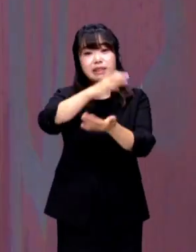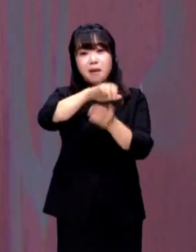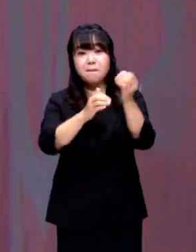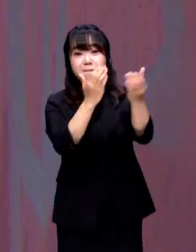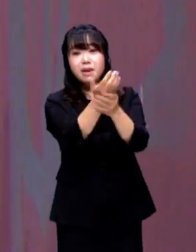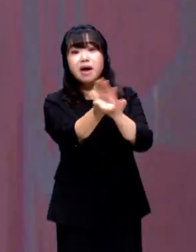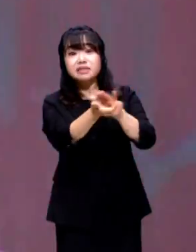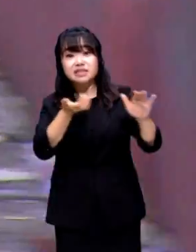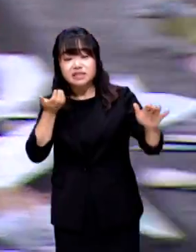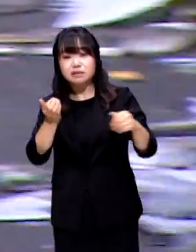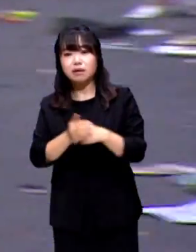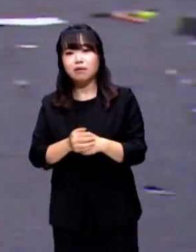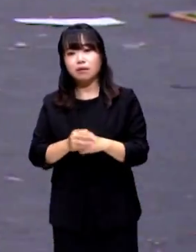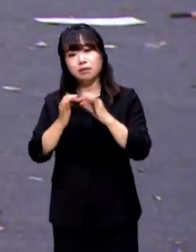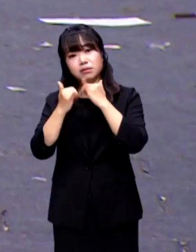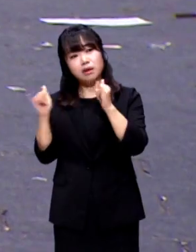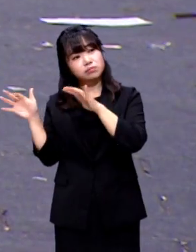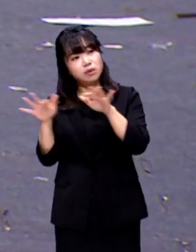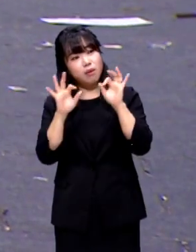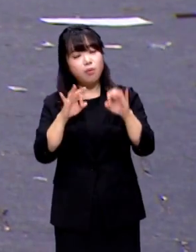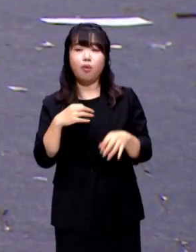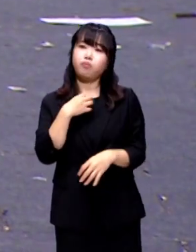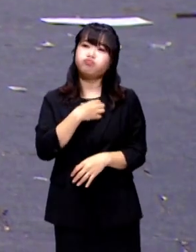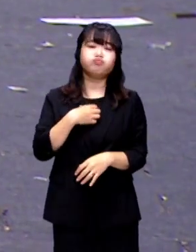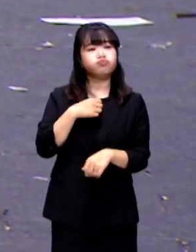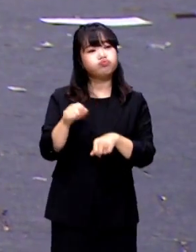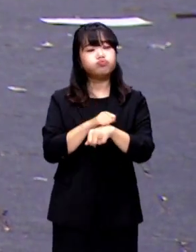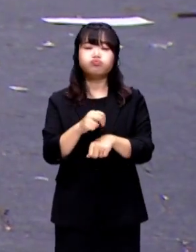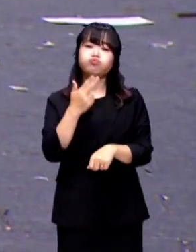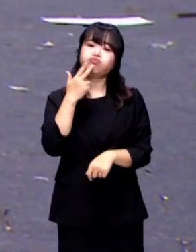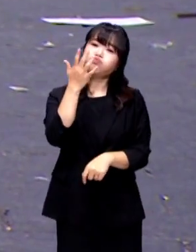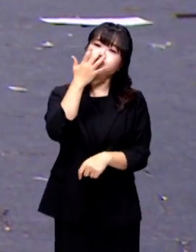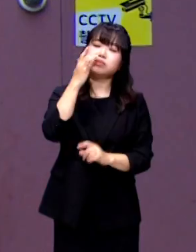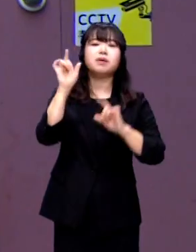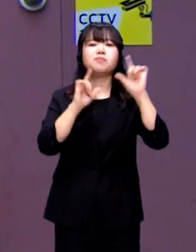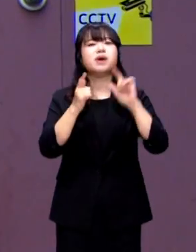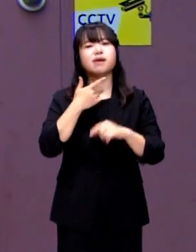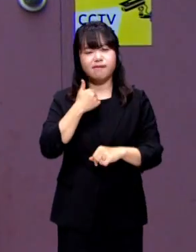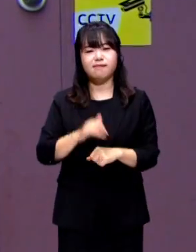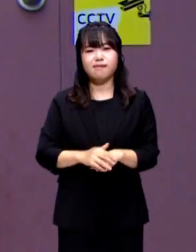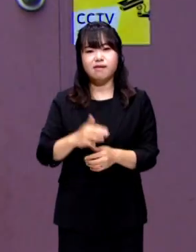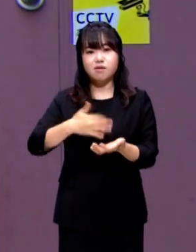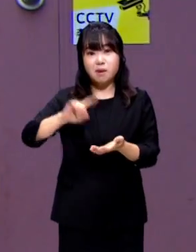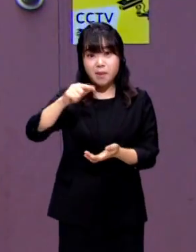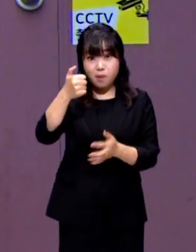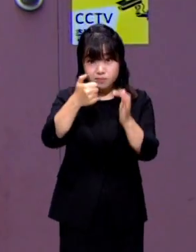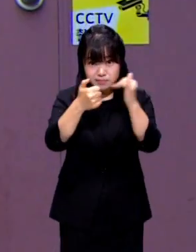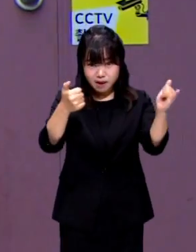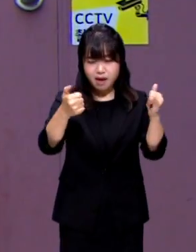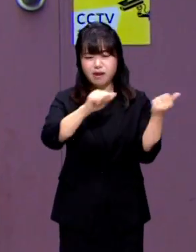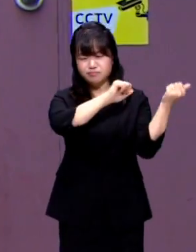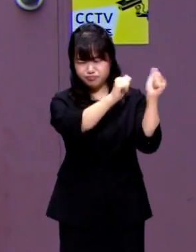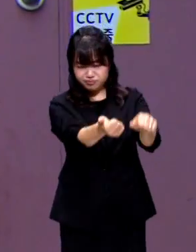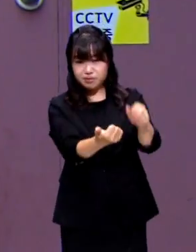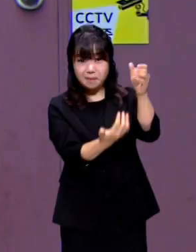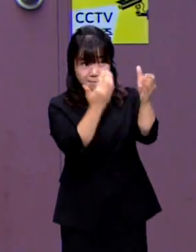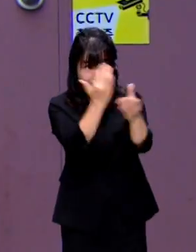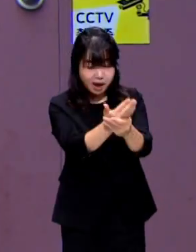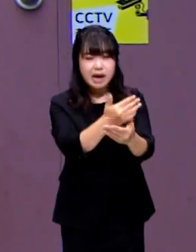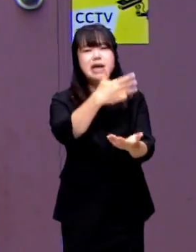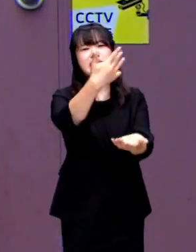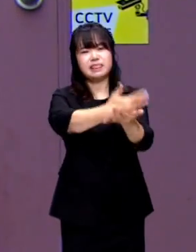사고는 크게 걱정하지 않는 사회 재난이었습니다. 150명 넘는 시민이 숨진 이태원